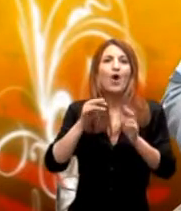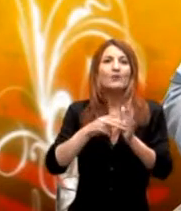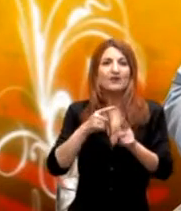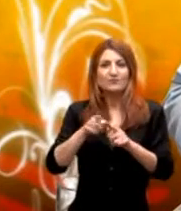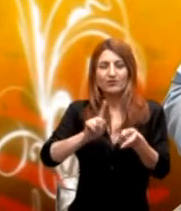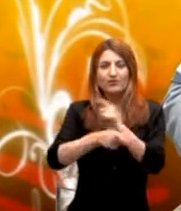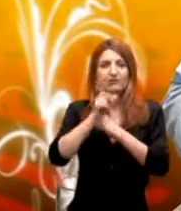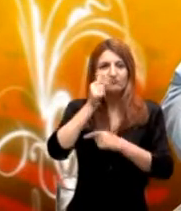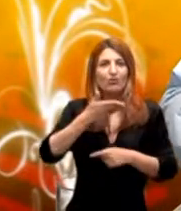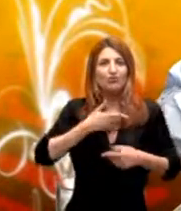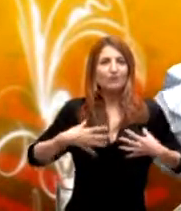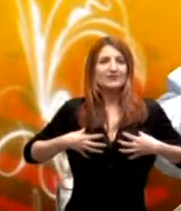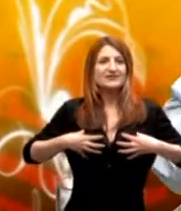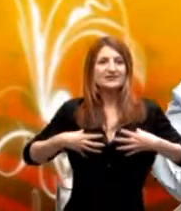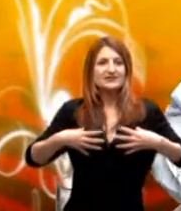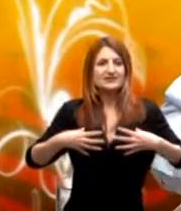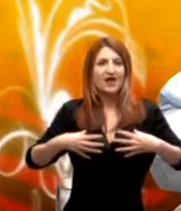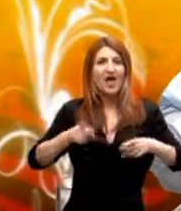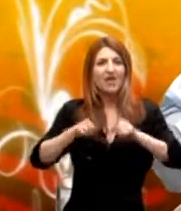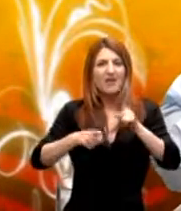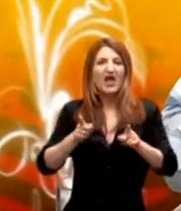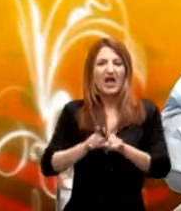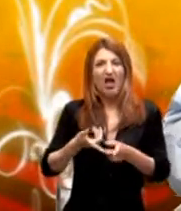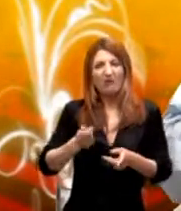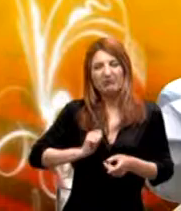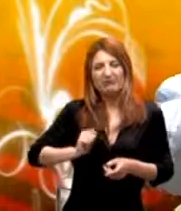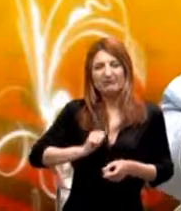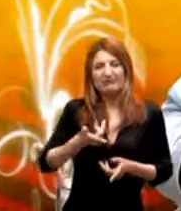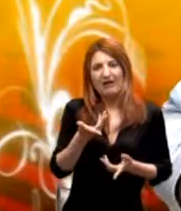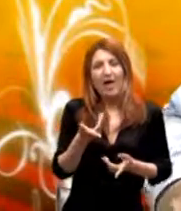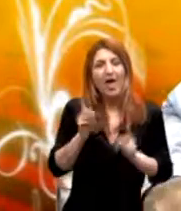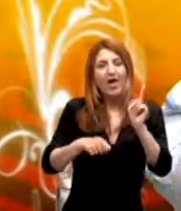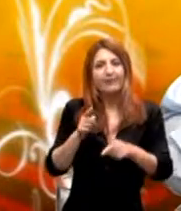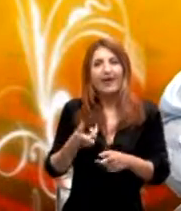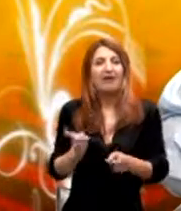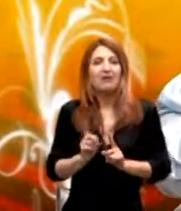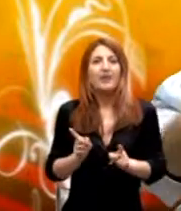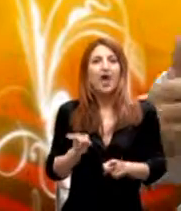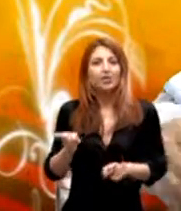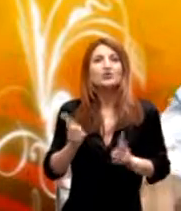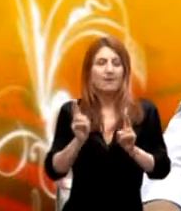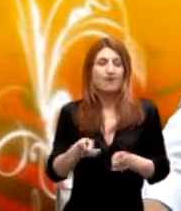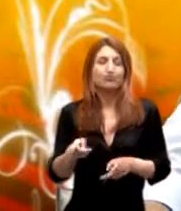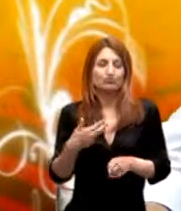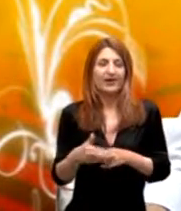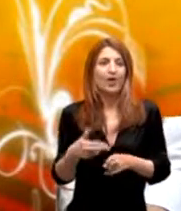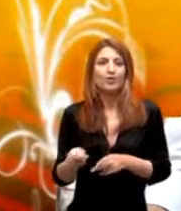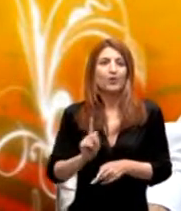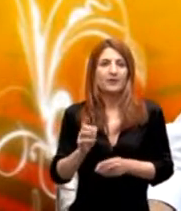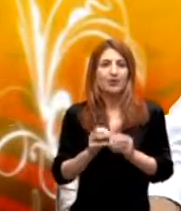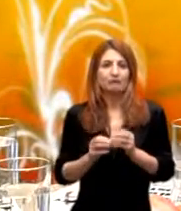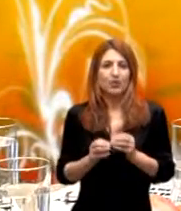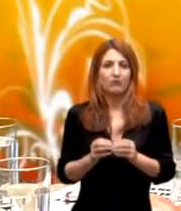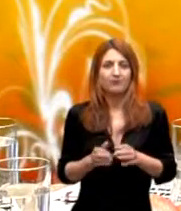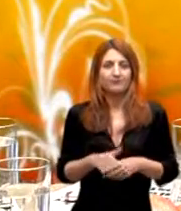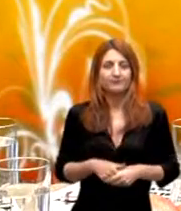javljaju prsa. Evo, dobro. Kod kojih neki pate, a neki ne pate. Ali se tome može pomoći jer to se da lijepo riješiti. Nije problem.